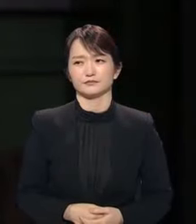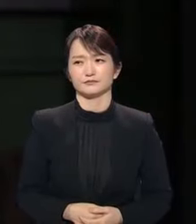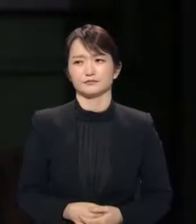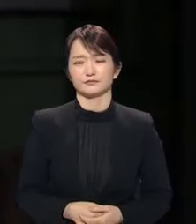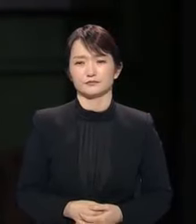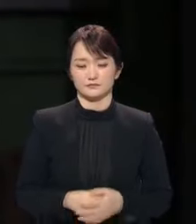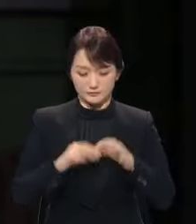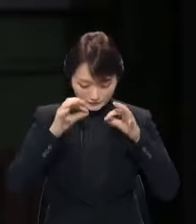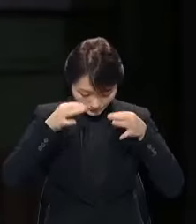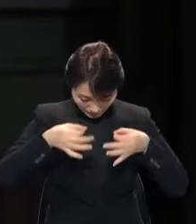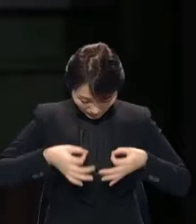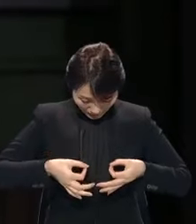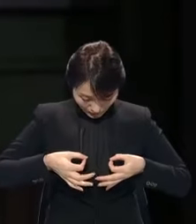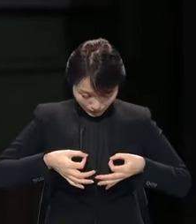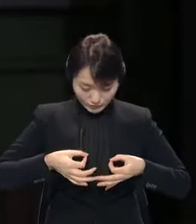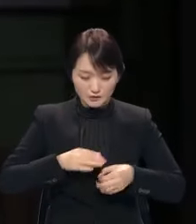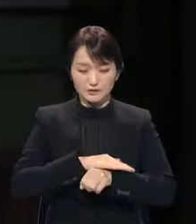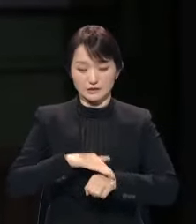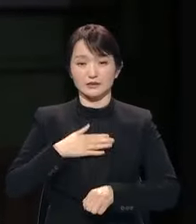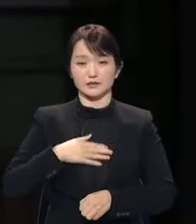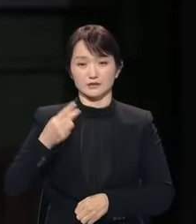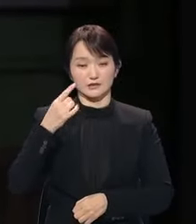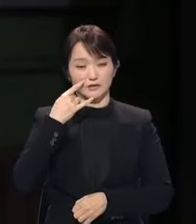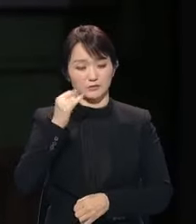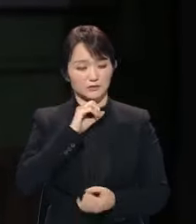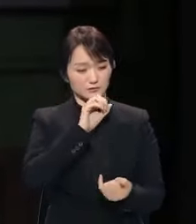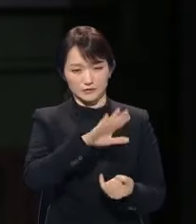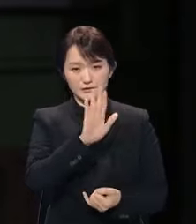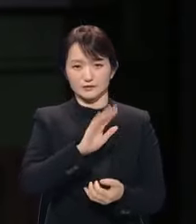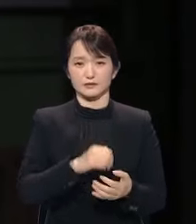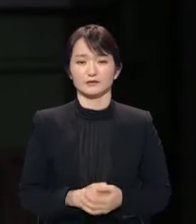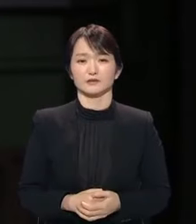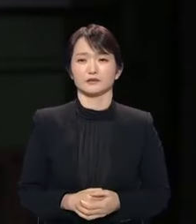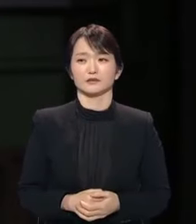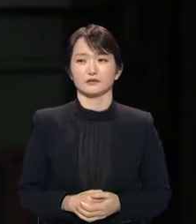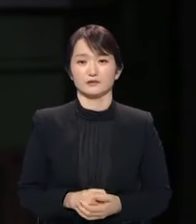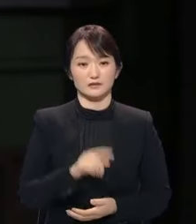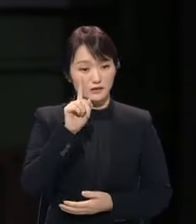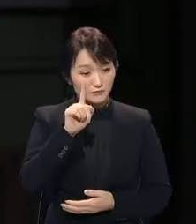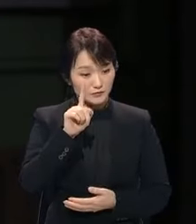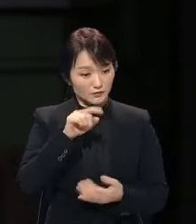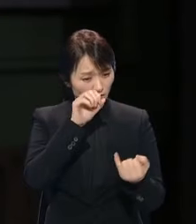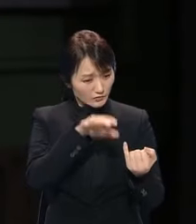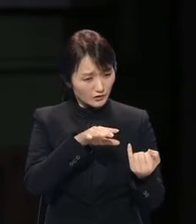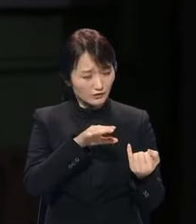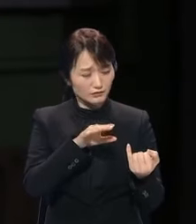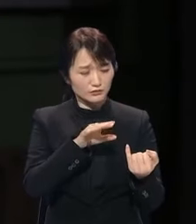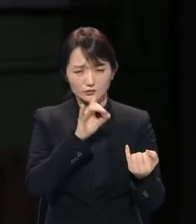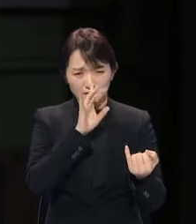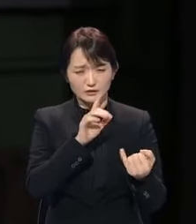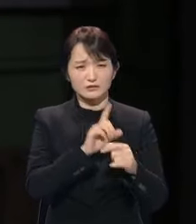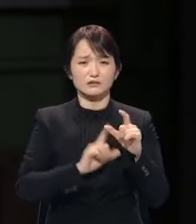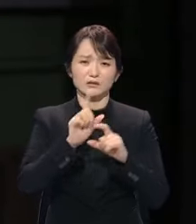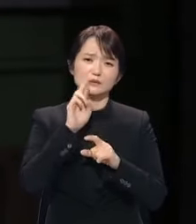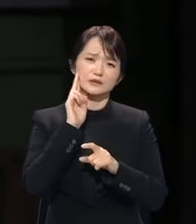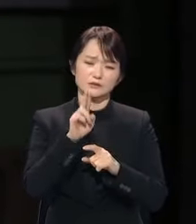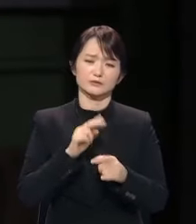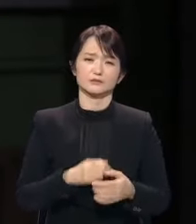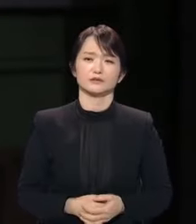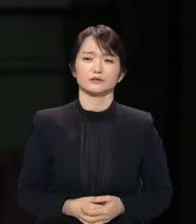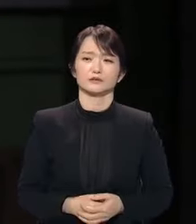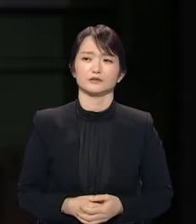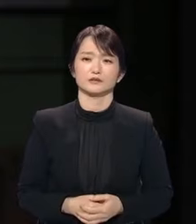압니다. 시어머니가 나설 일은 아니죠 하셨고요. 차차사랑님 한 번에도 선 넘은 건데 그걸 계속하다니요 하셨습니다. 강미주님 그럼